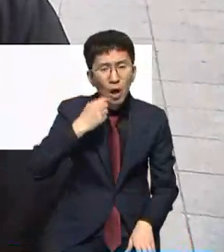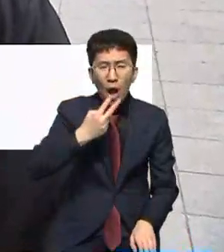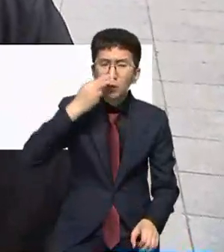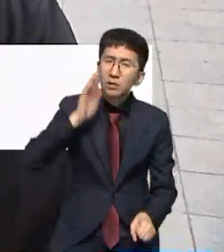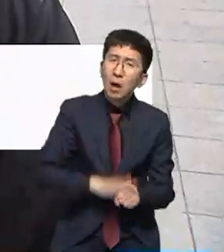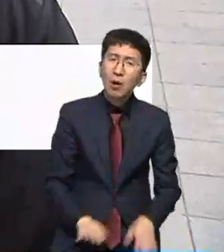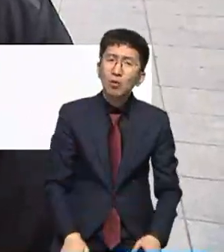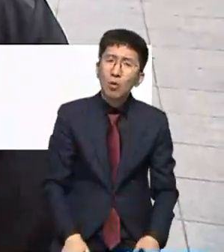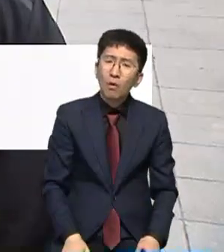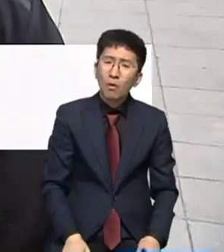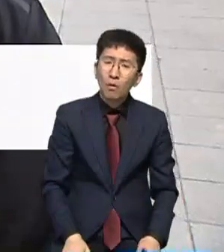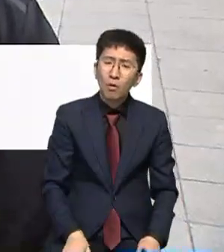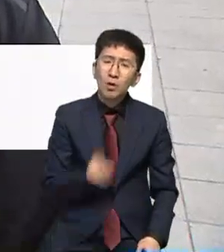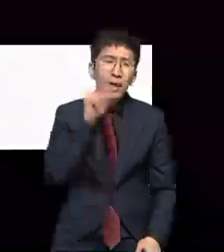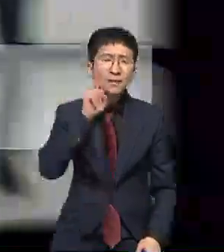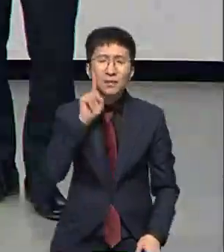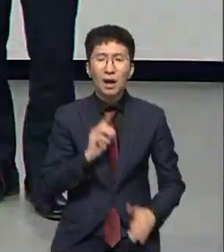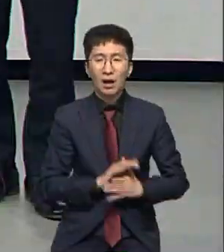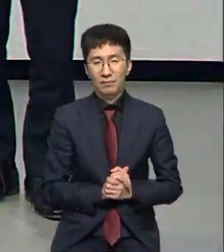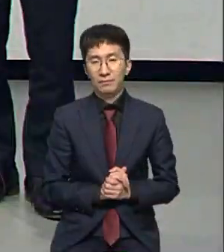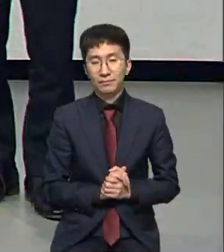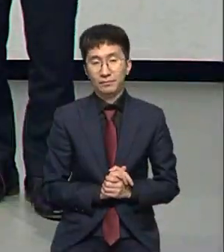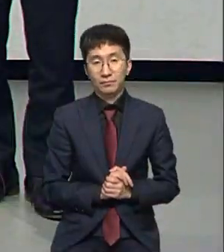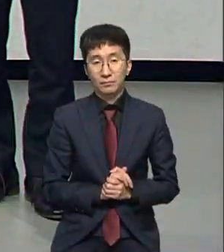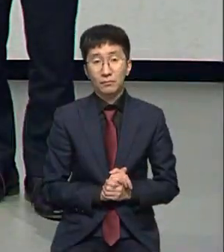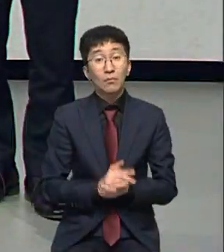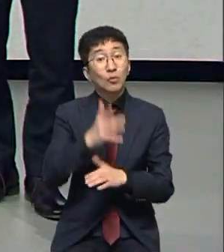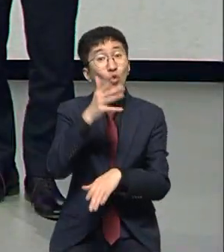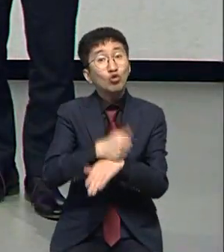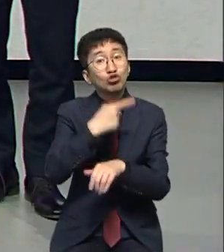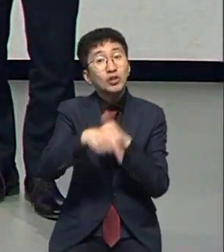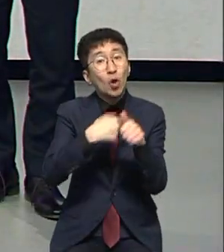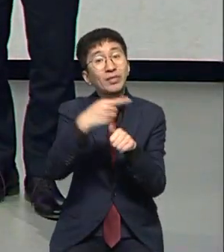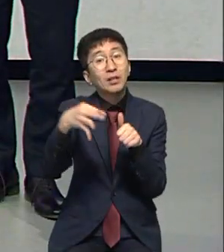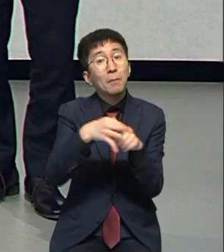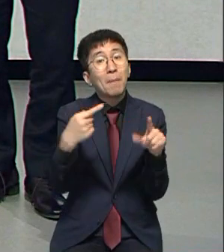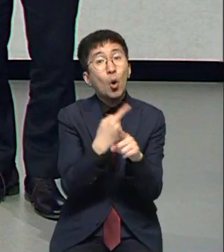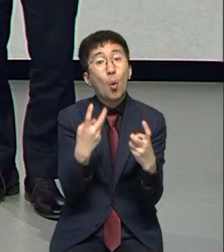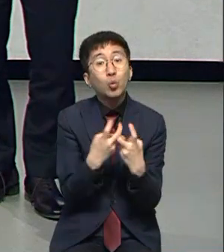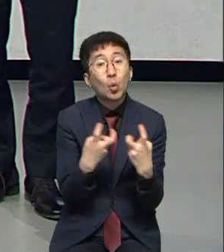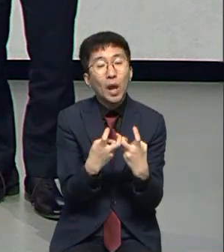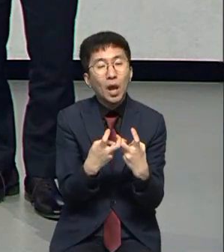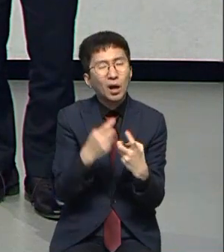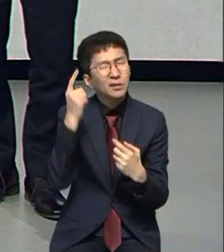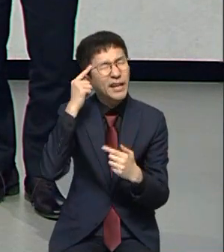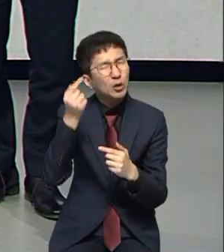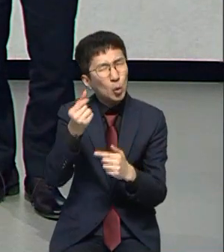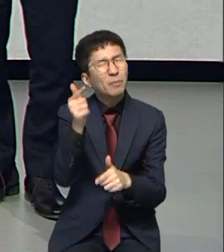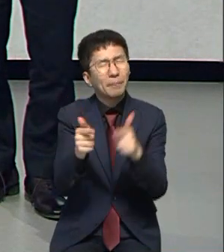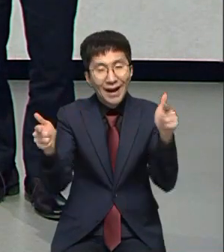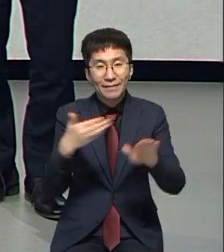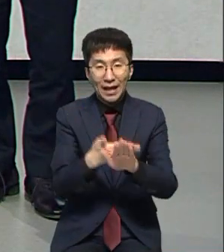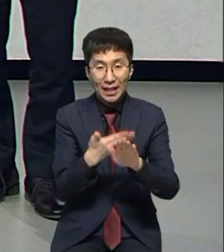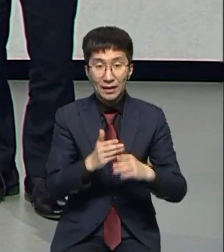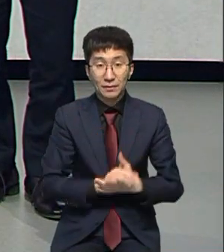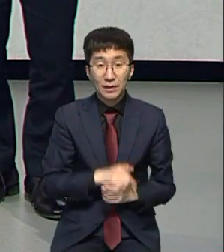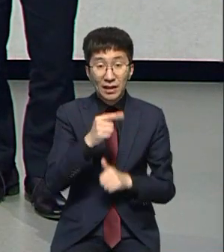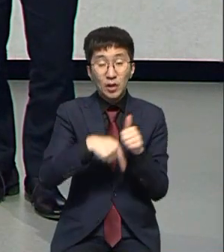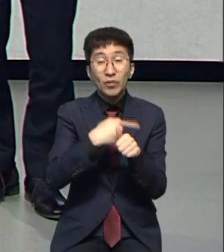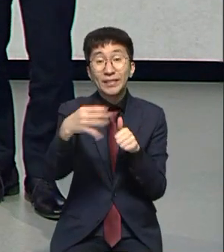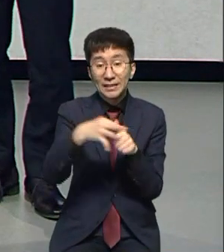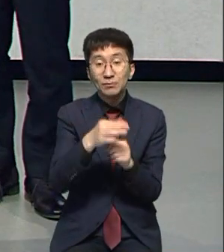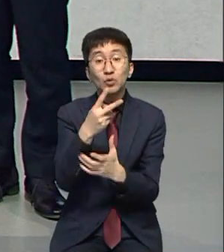대해서 그런 면이 좀 억울하지 않을까. 그럼 어떻게 해야 할까? 후보들의 생각은 조금씩 다릅니다. 먼저 연금 통합